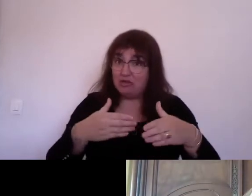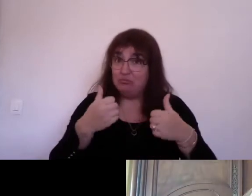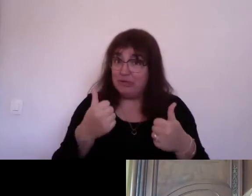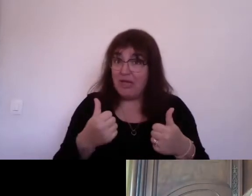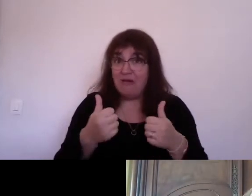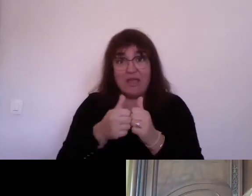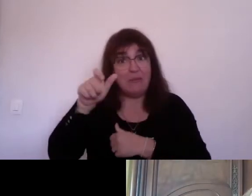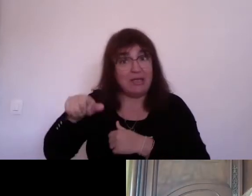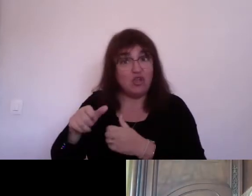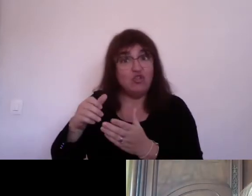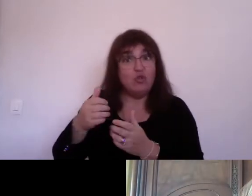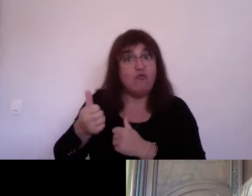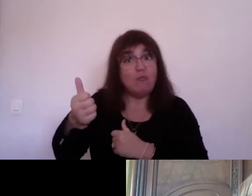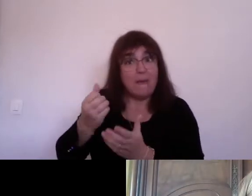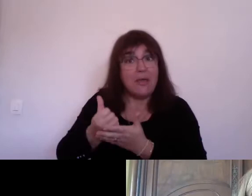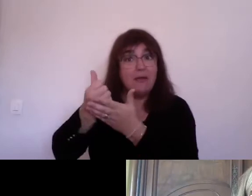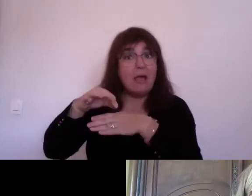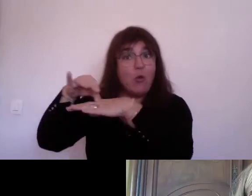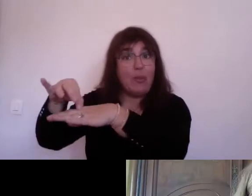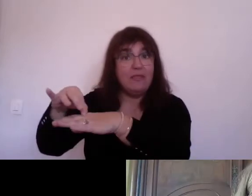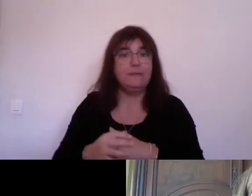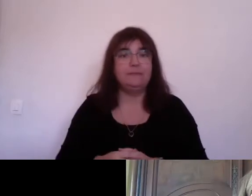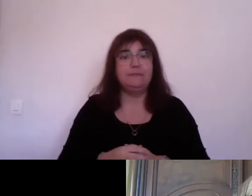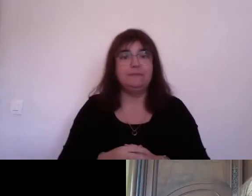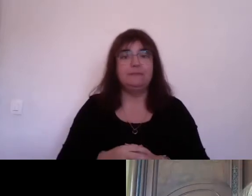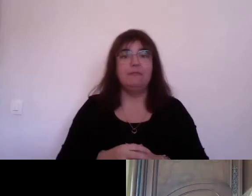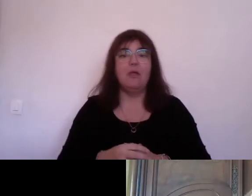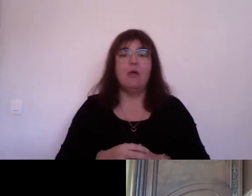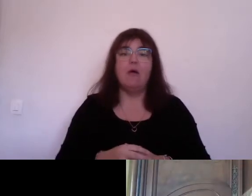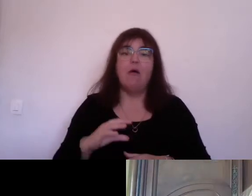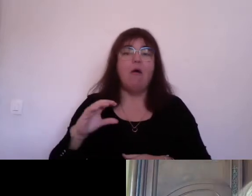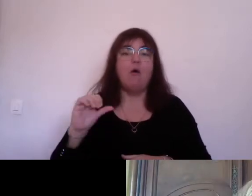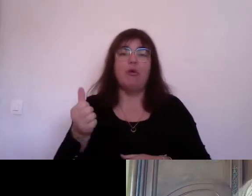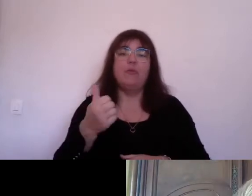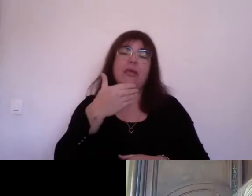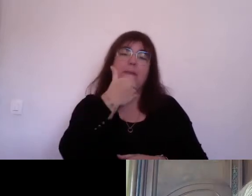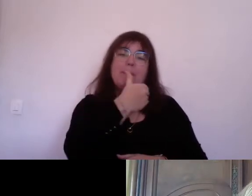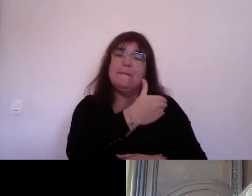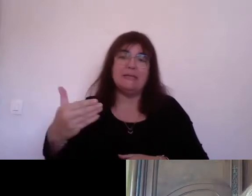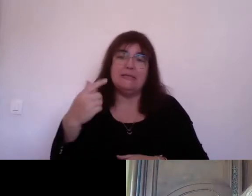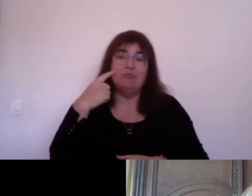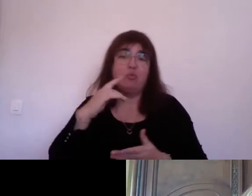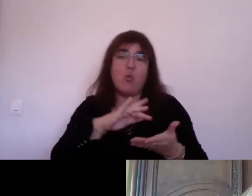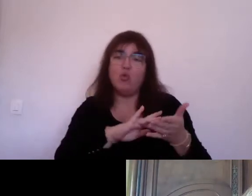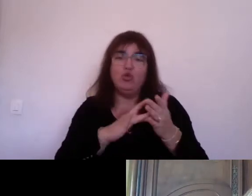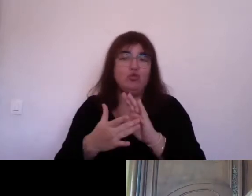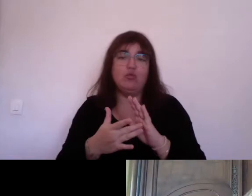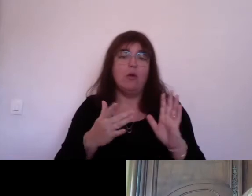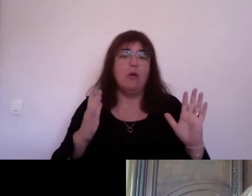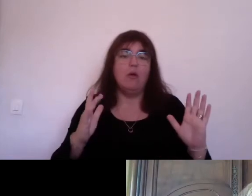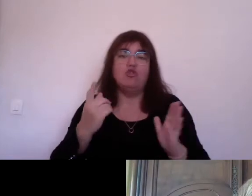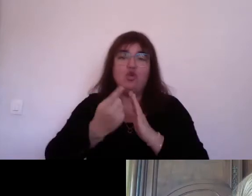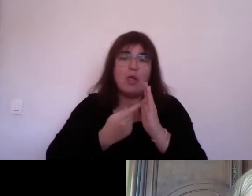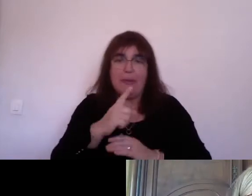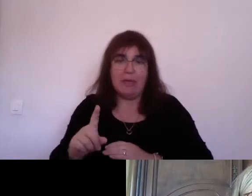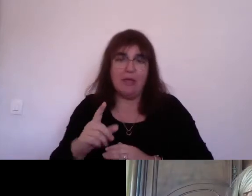malvoyant que vous aidez? Alors, d'abord, merci pour tout ce que vous avez dit. Je ne vais pas répéter ce qui a déjà été dit. Je vais